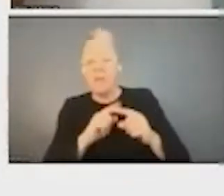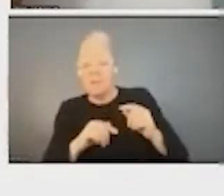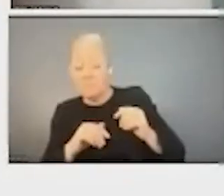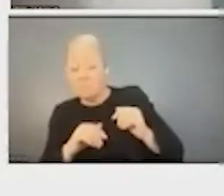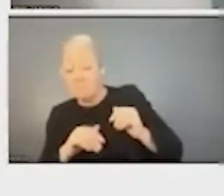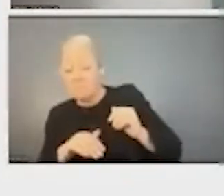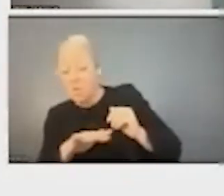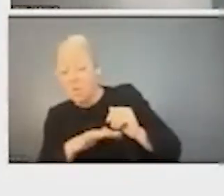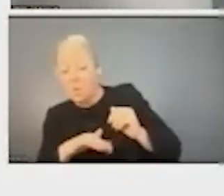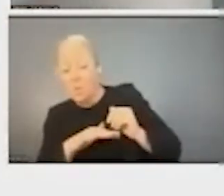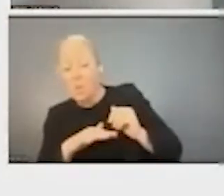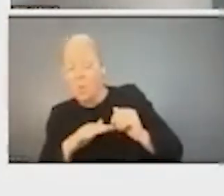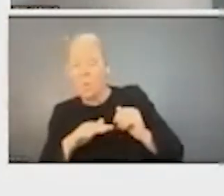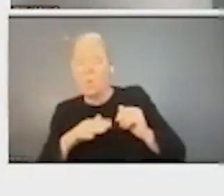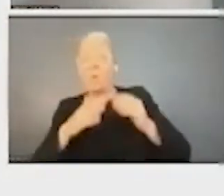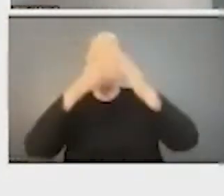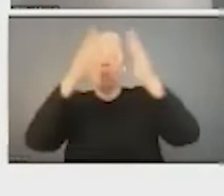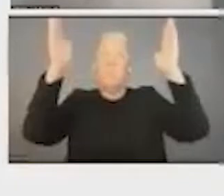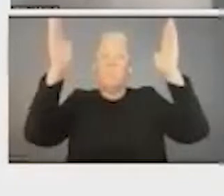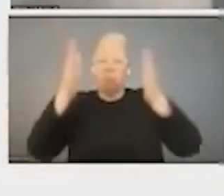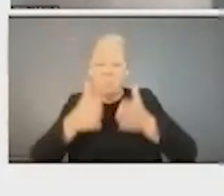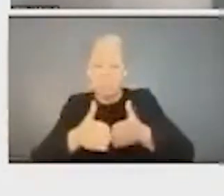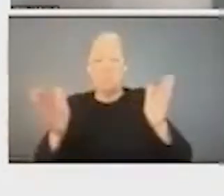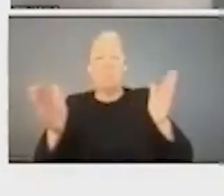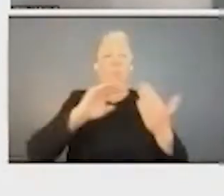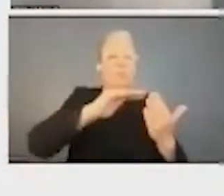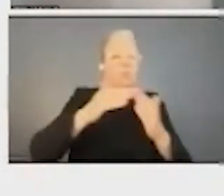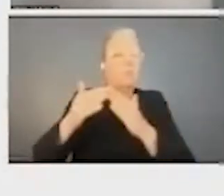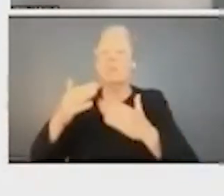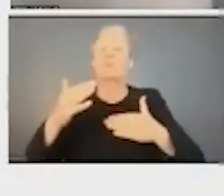وبالتالي لها دور أساسي في المجتمعات المحلية